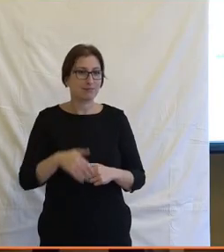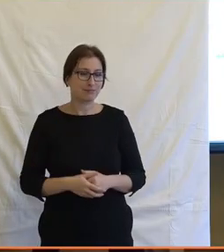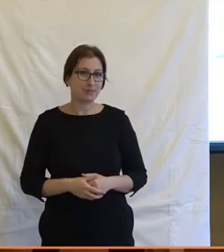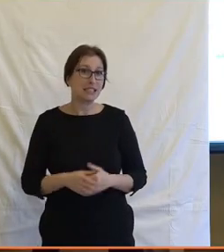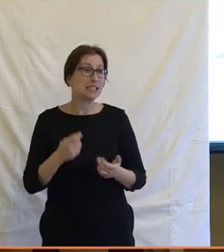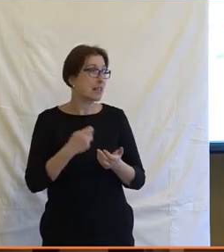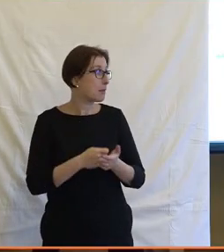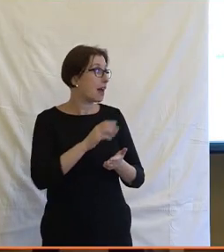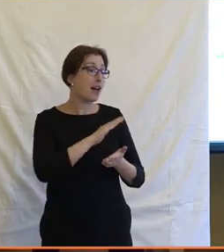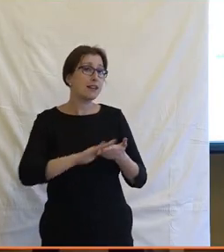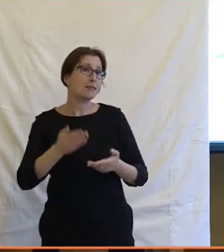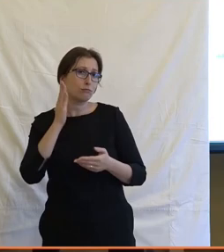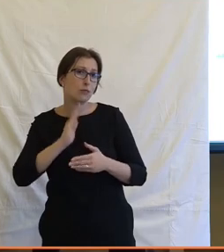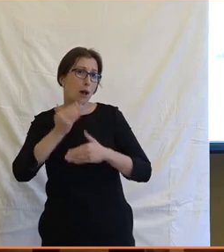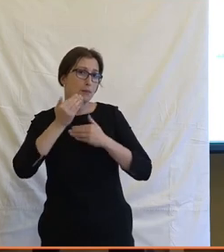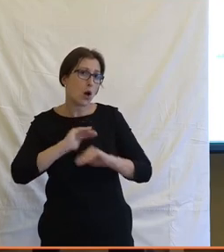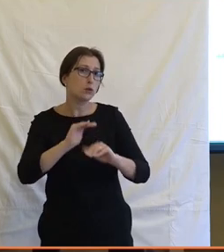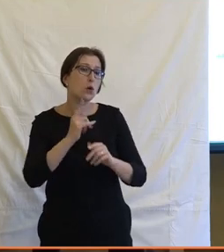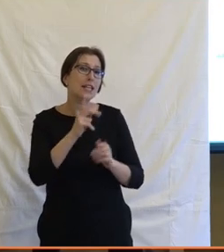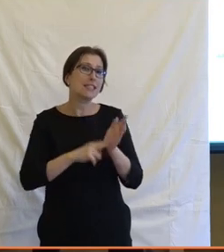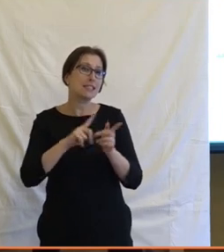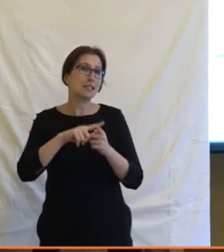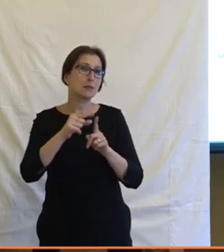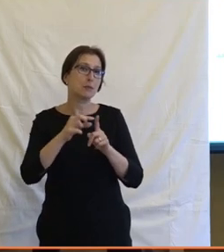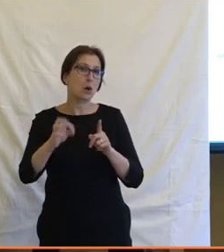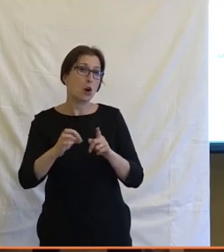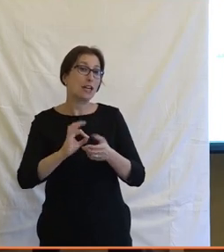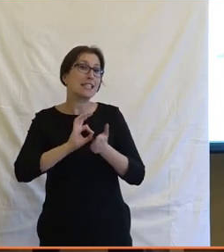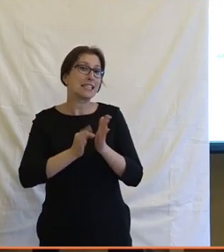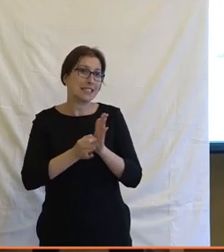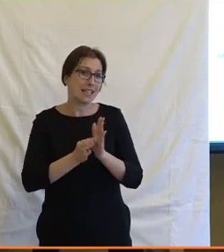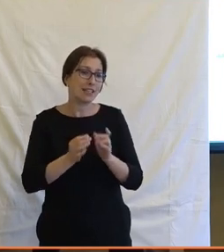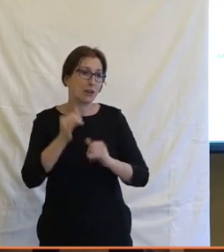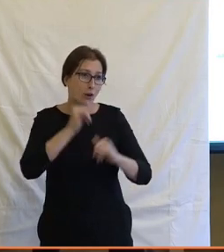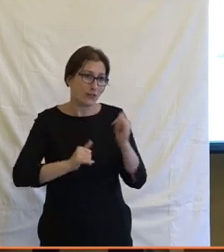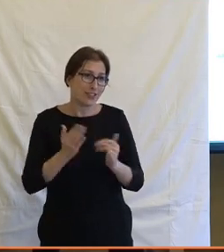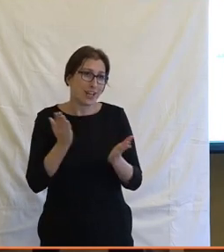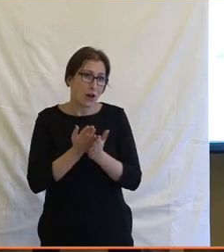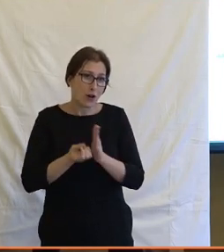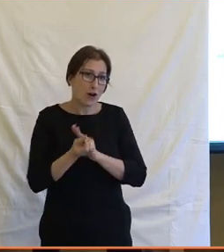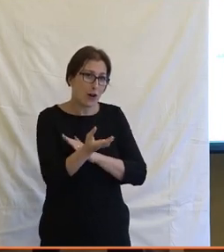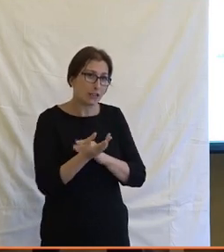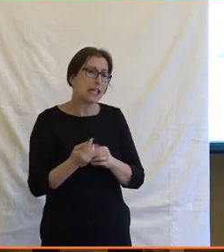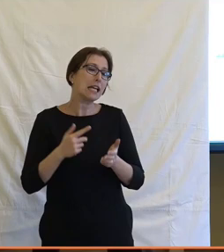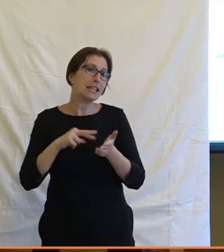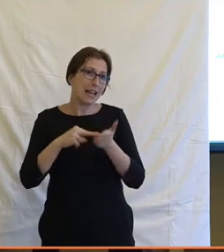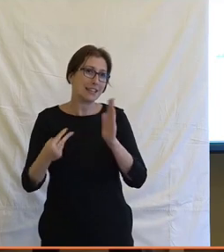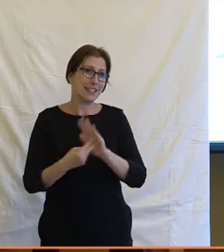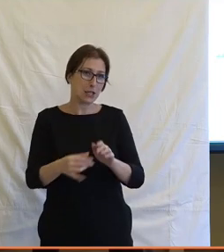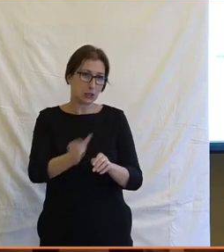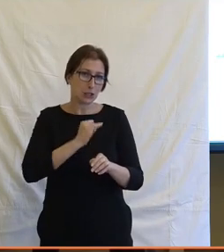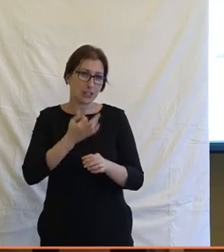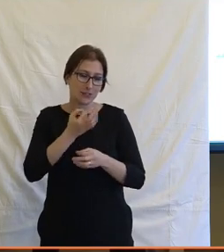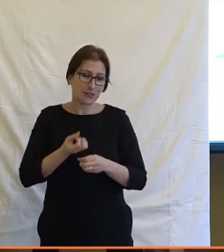hned požádám o pozvánku na konferenci INSPO, abychom byli právě v tom, jako v tom předvoji toho